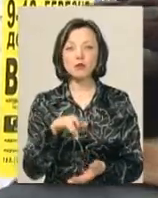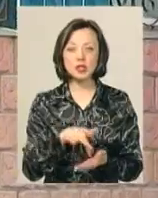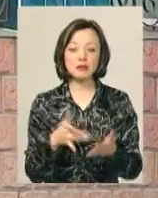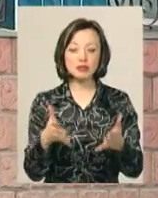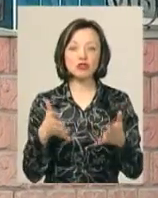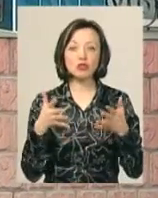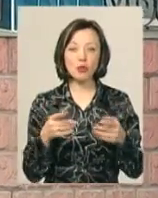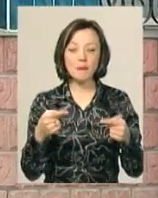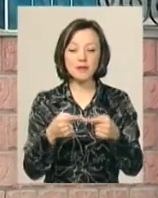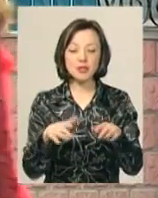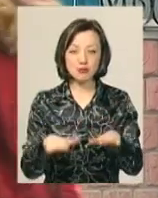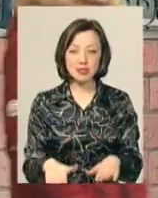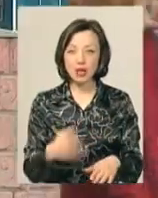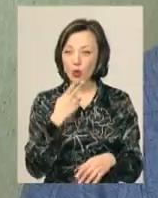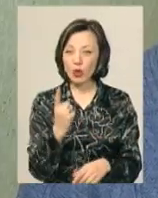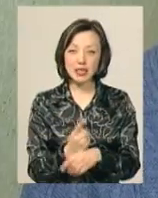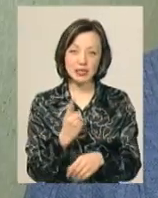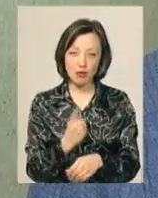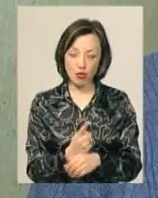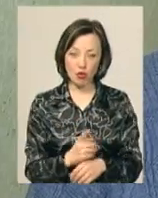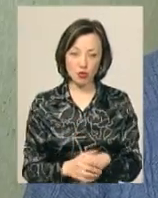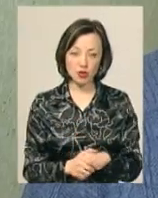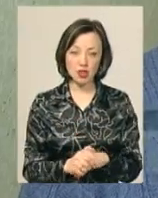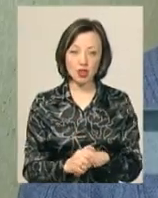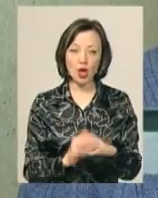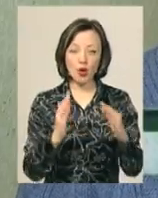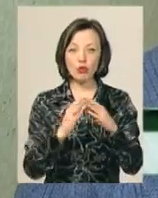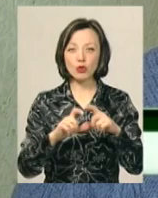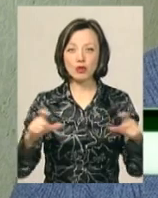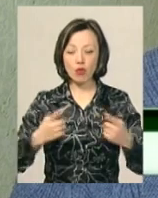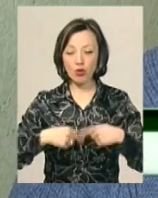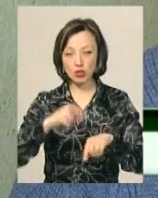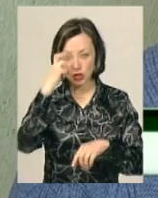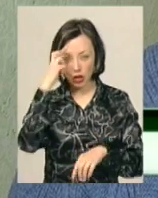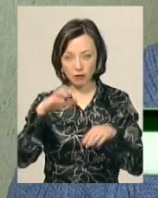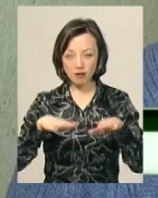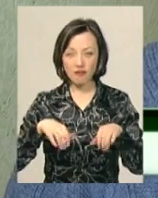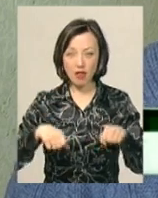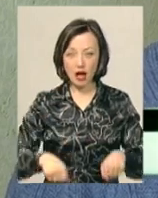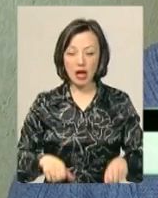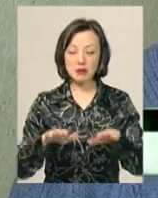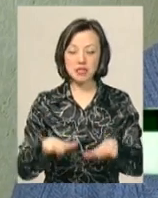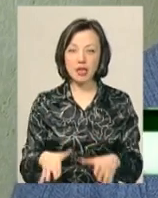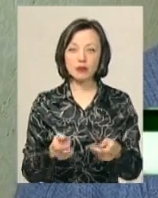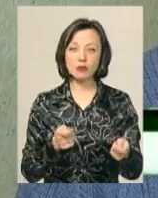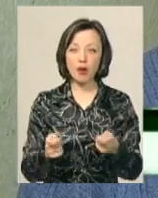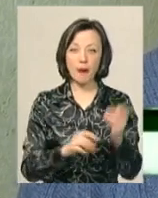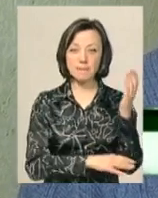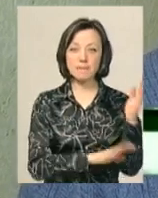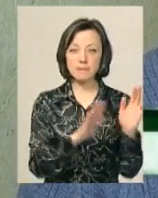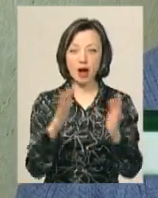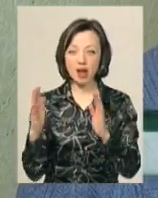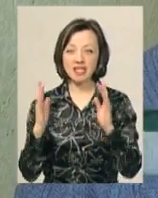чітко визначили місця, де курити заборонено. Будівлі органів державної влади, місцевого самоврядування, парки,